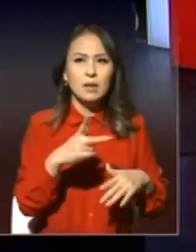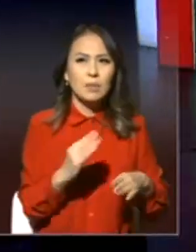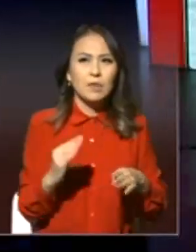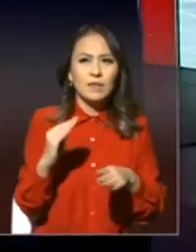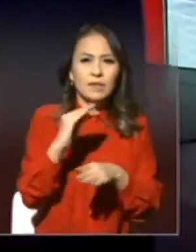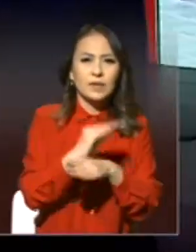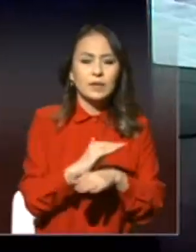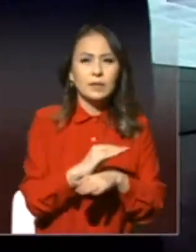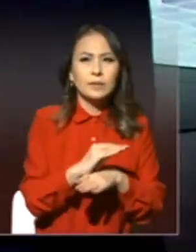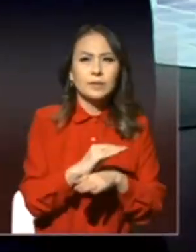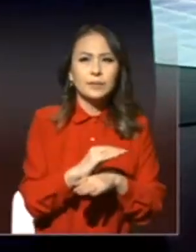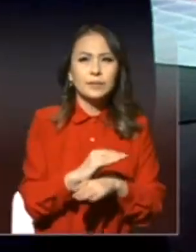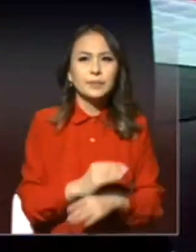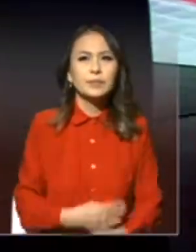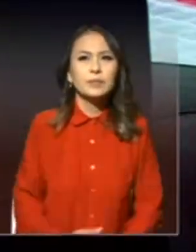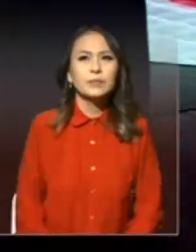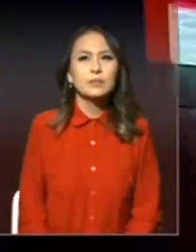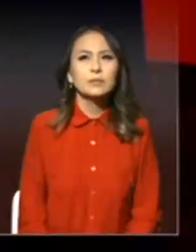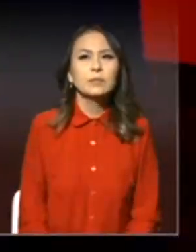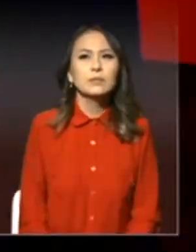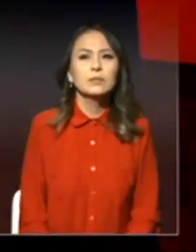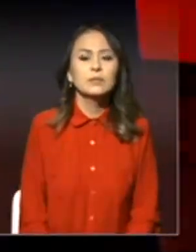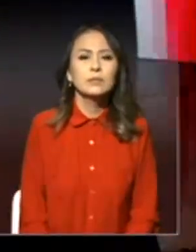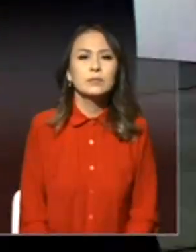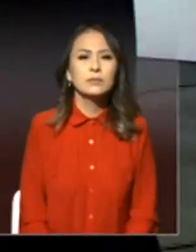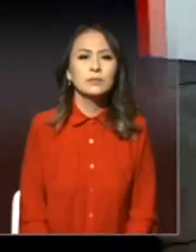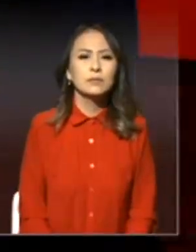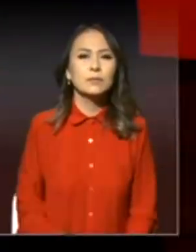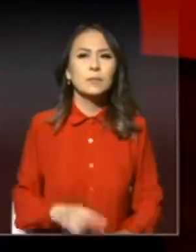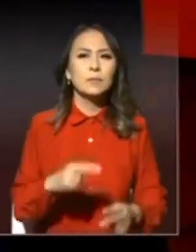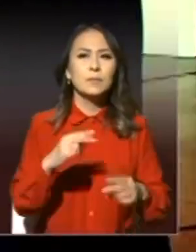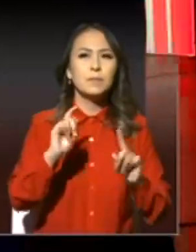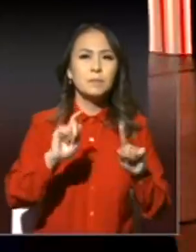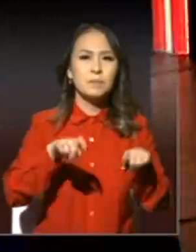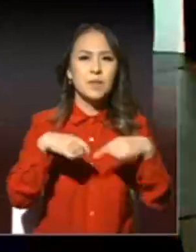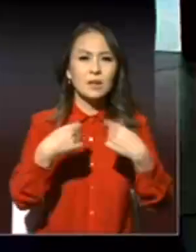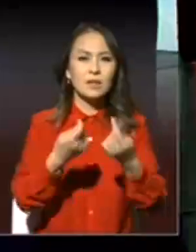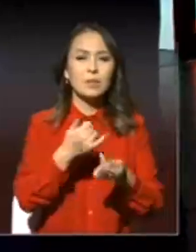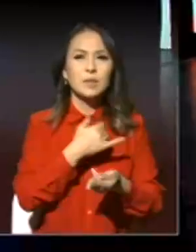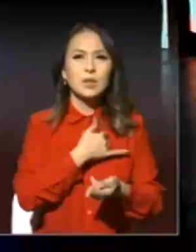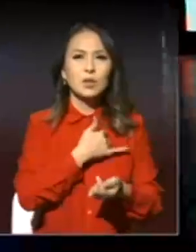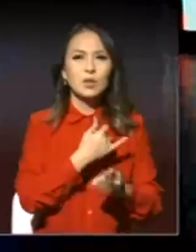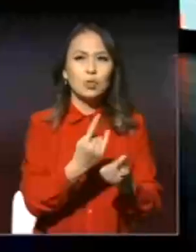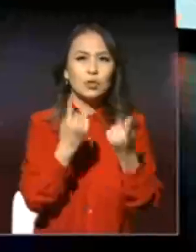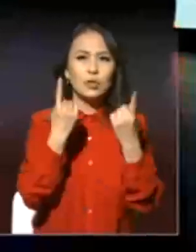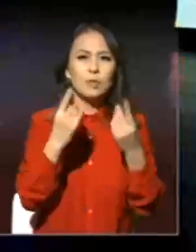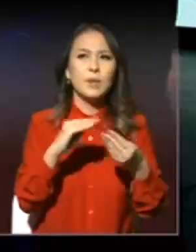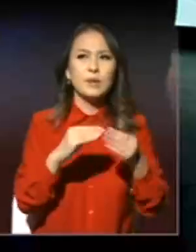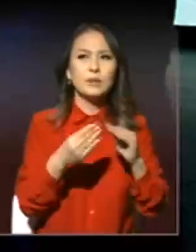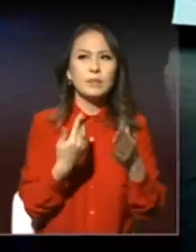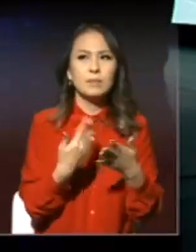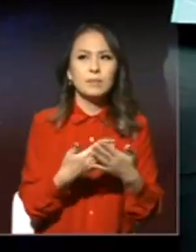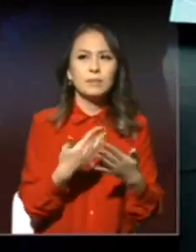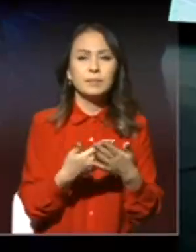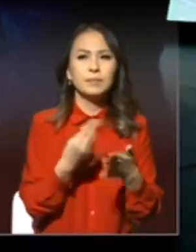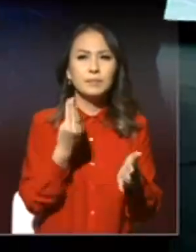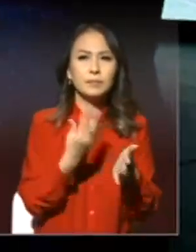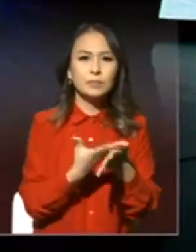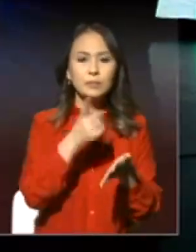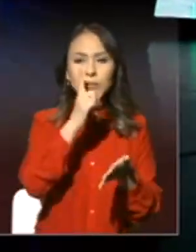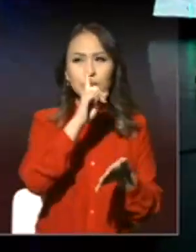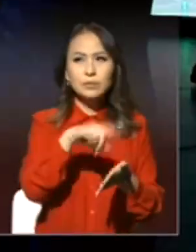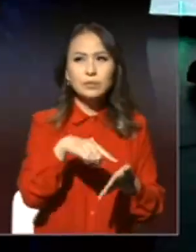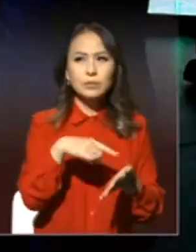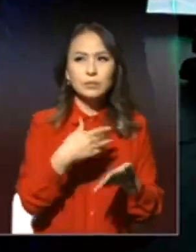жаңа айтып отқанбыз. Ділдәулдар алады. Сонда бізде үлкен мәселе біз... Онда сіз қалай айтасыз, баға қымбаттамайды деп. Мысалға,